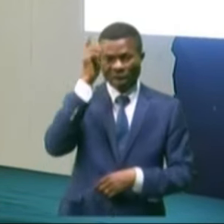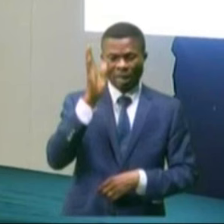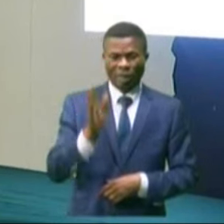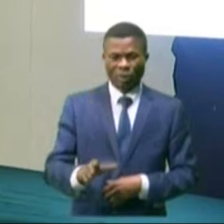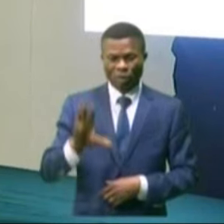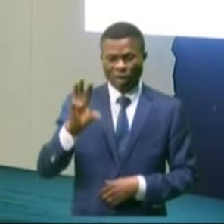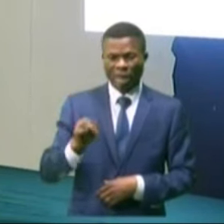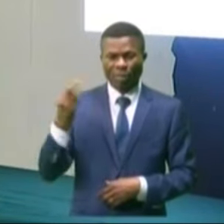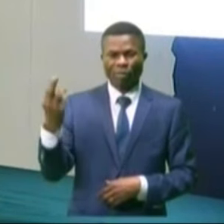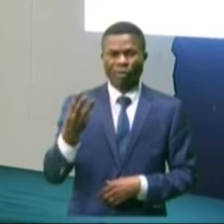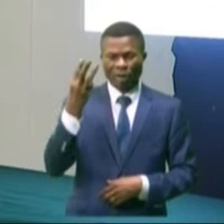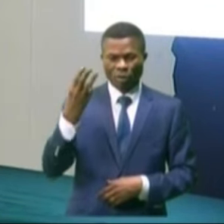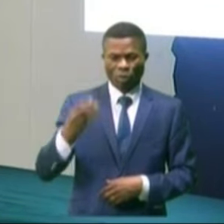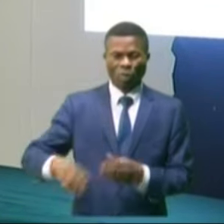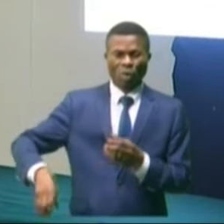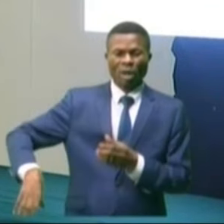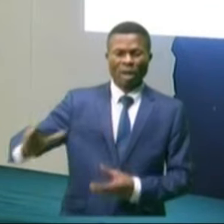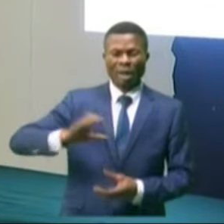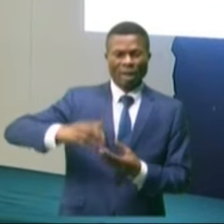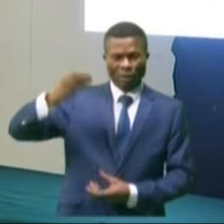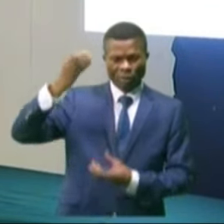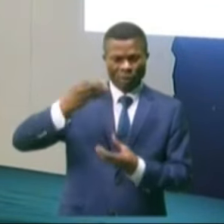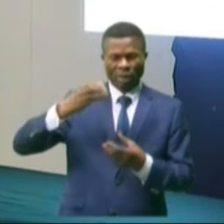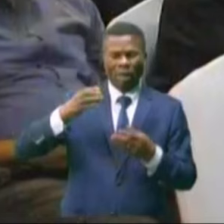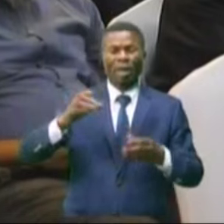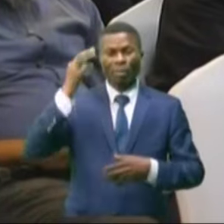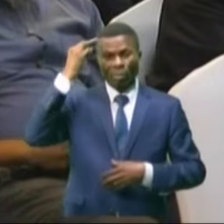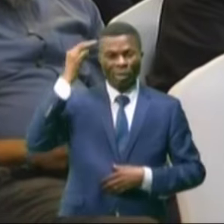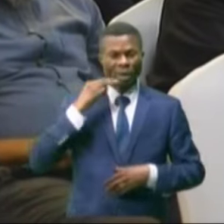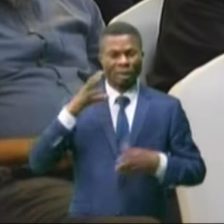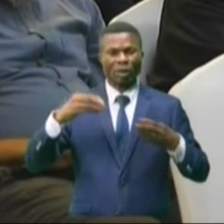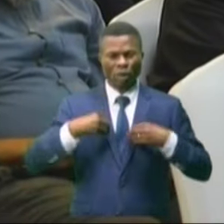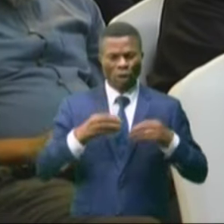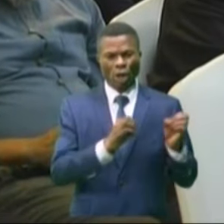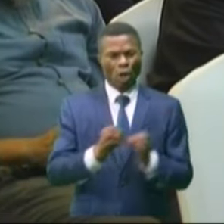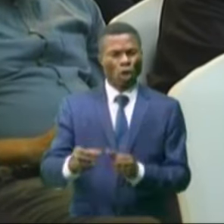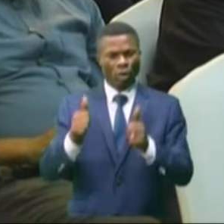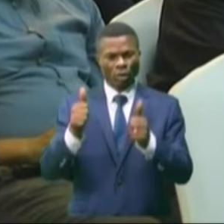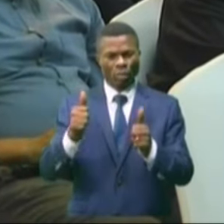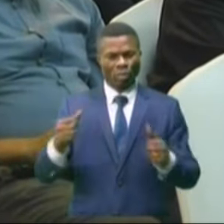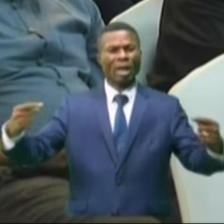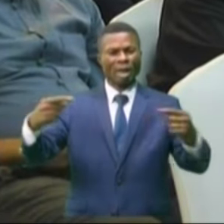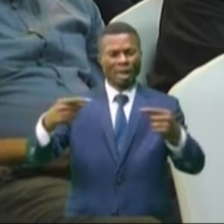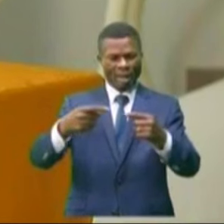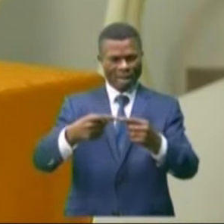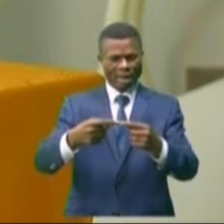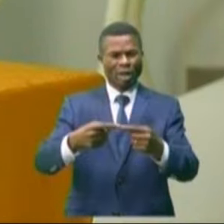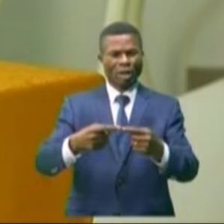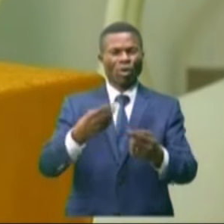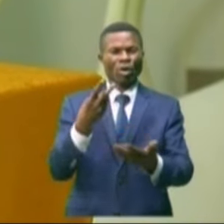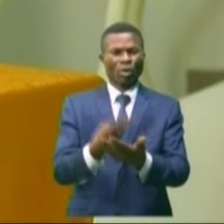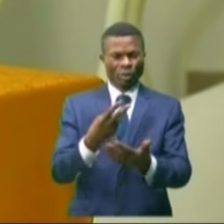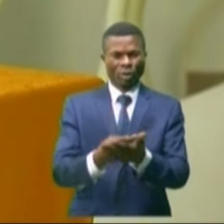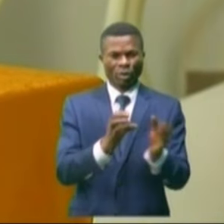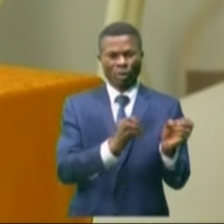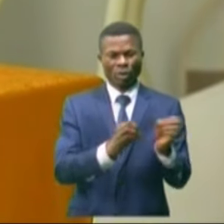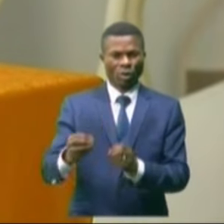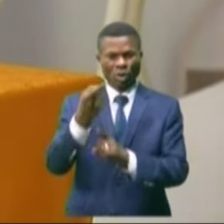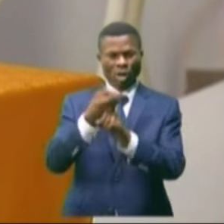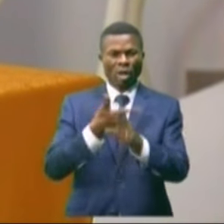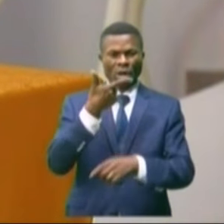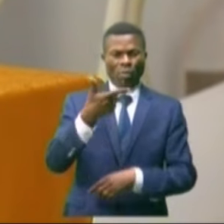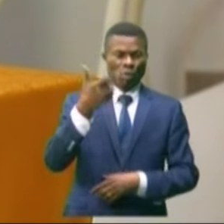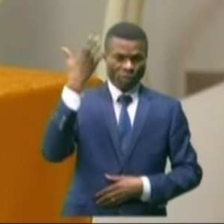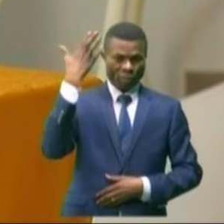Ministre de l'écoute et de la parole, il a aussi reconnu la bonne organisation de cette compétition panafricaine tenue en février